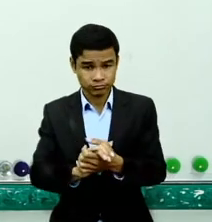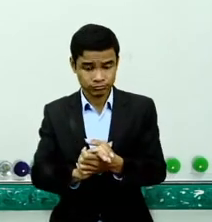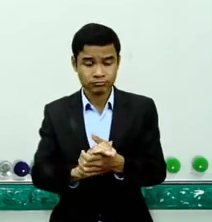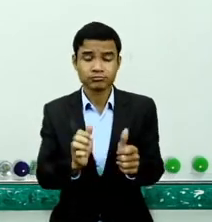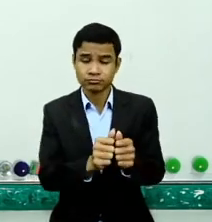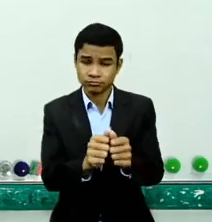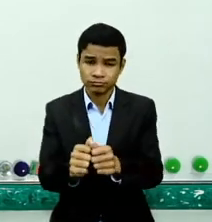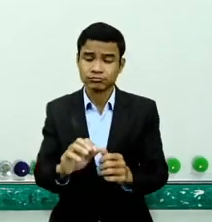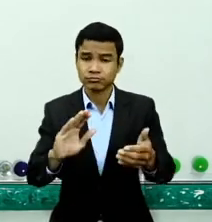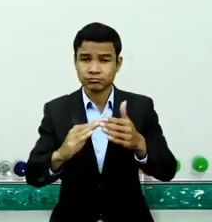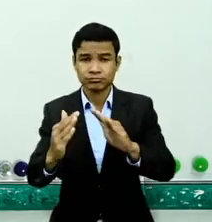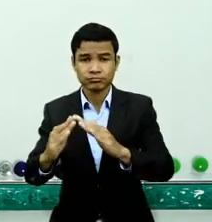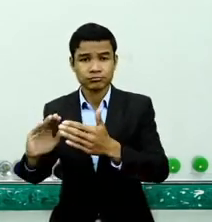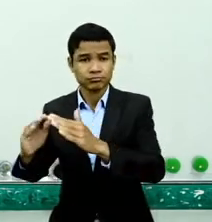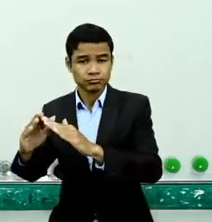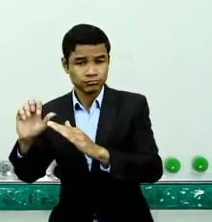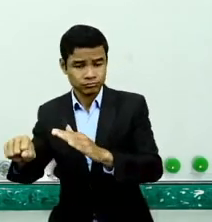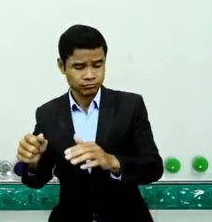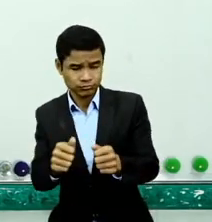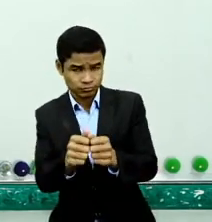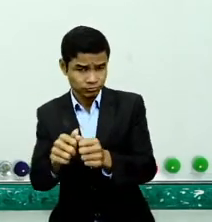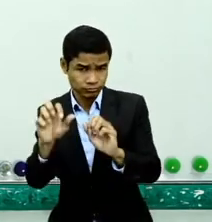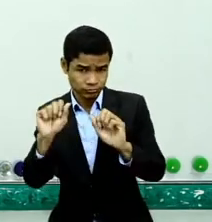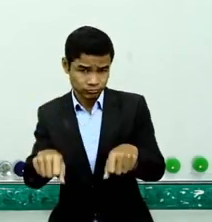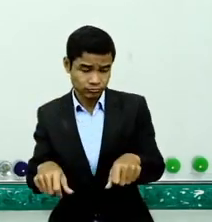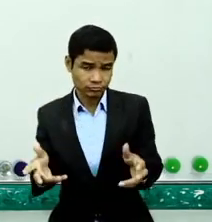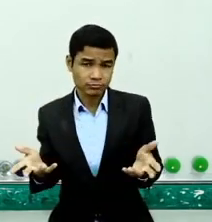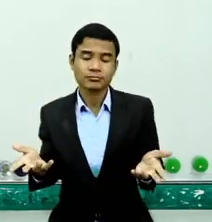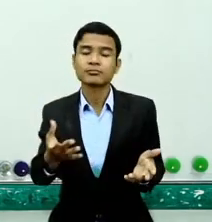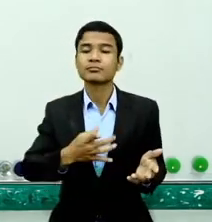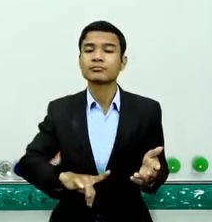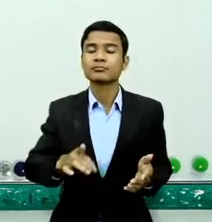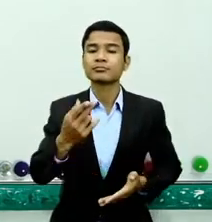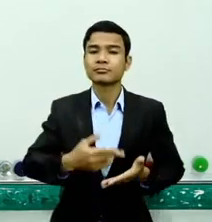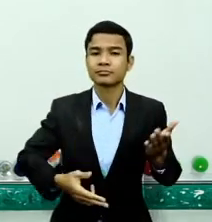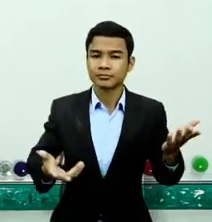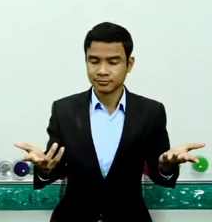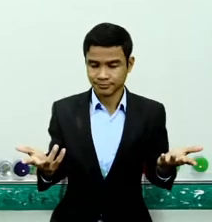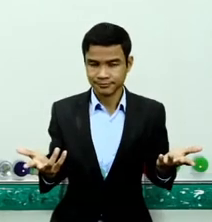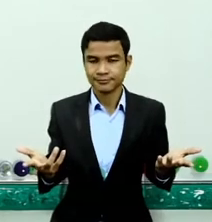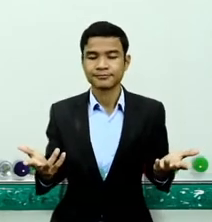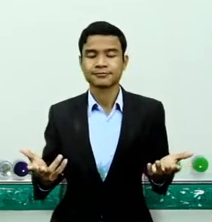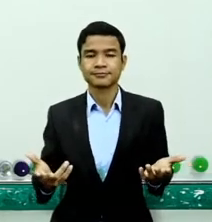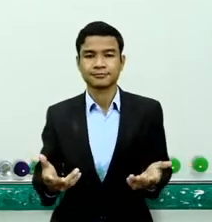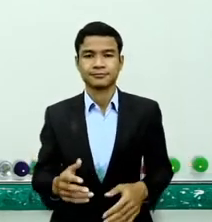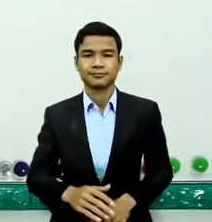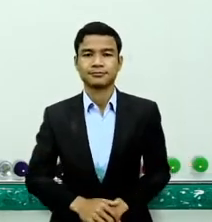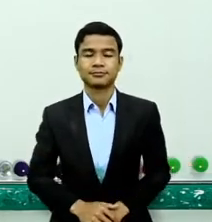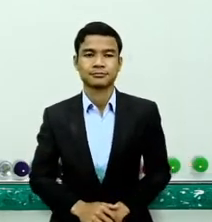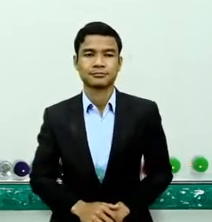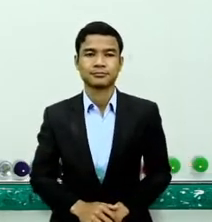con chà vì vậy ai tớ ạ